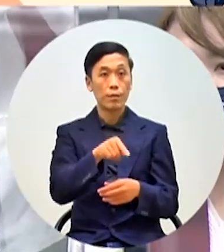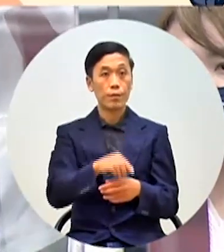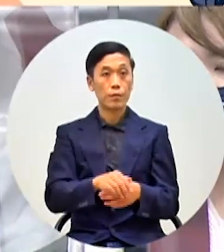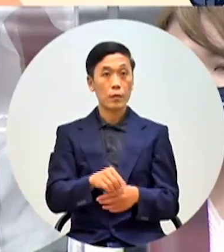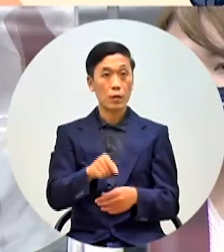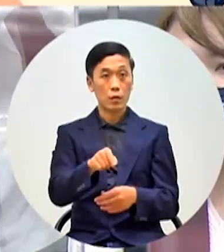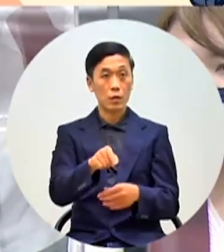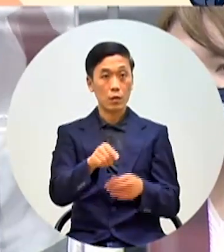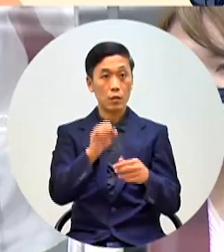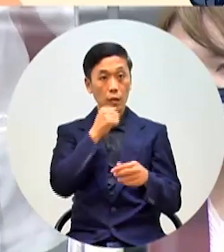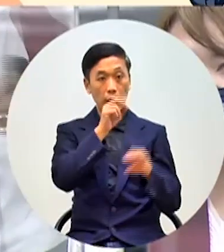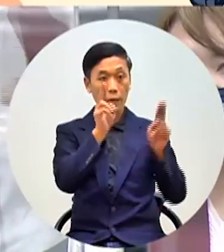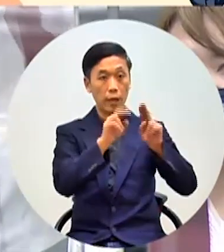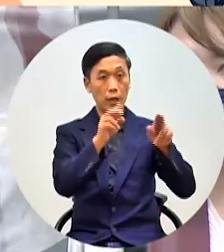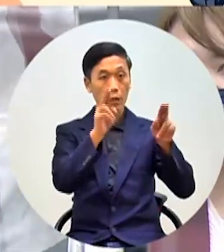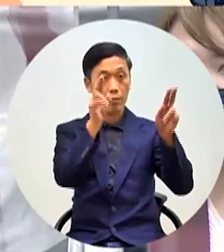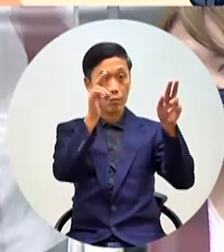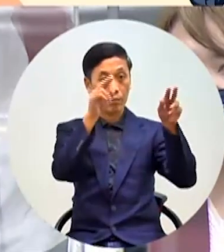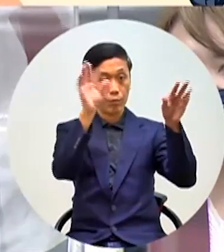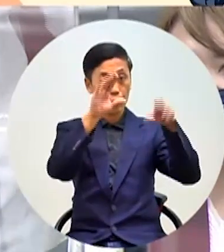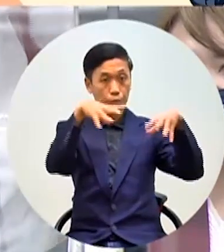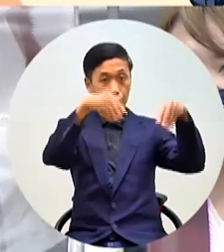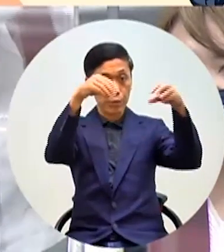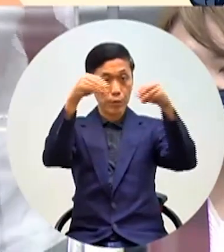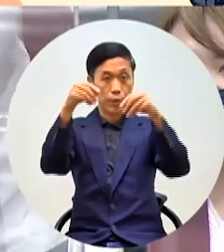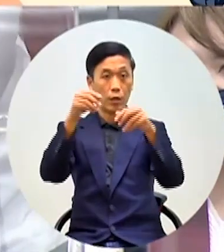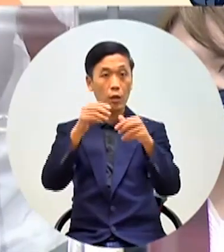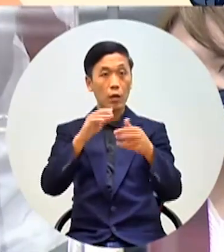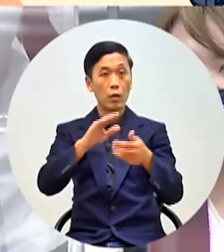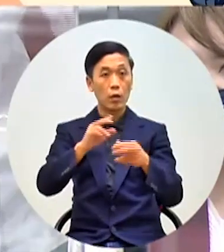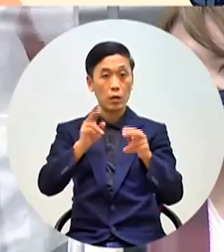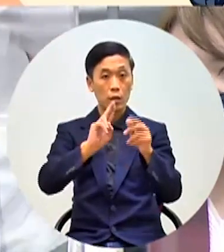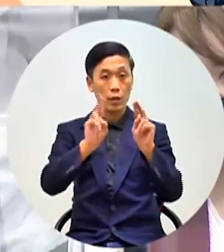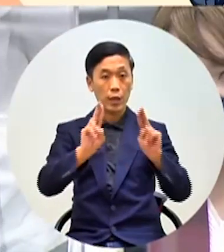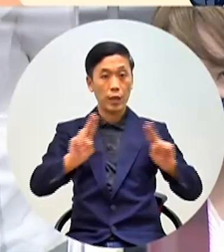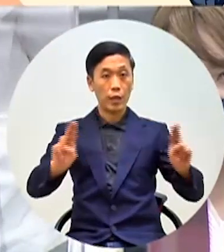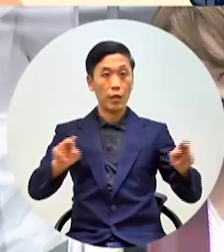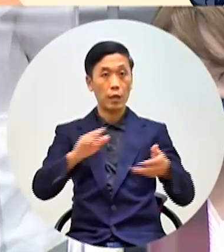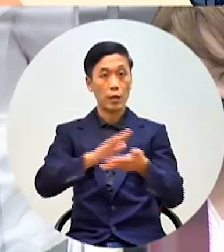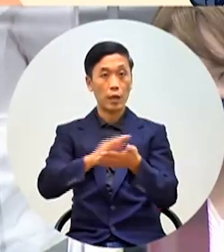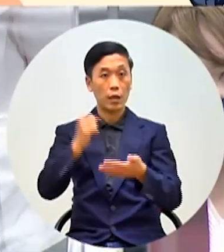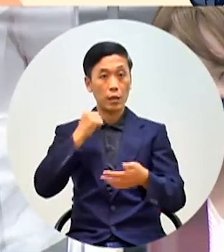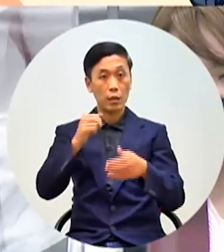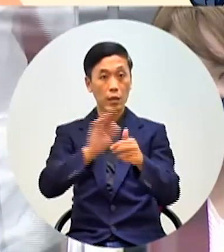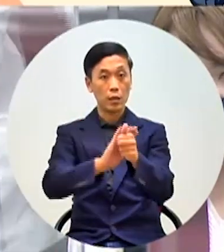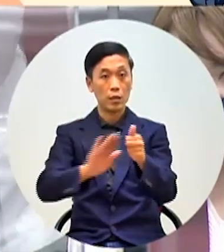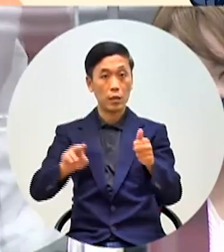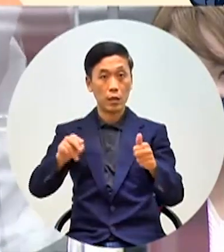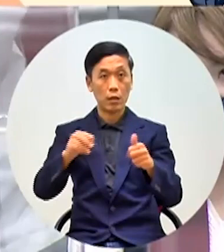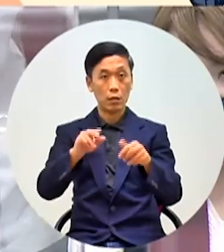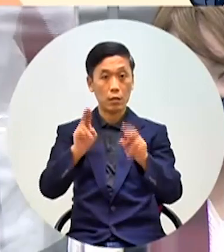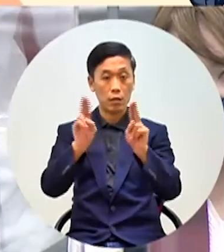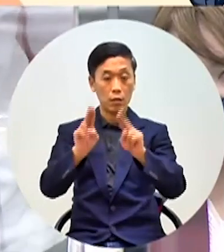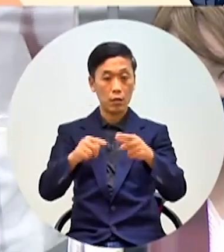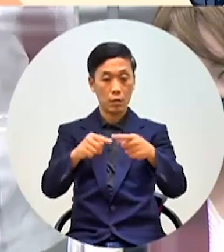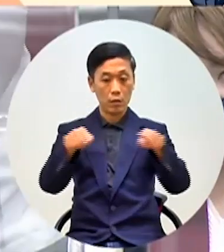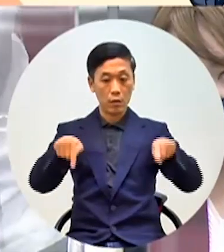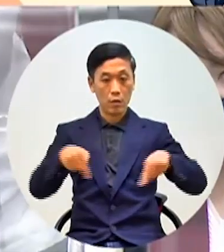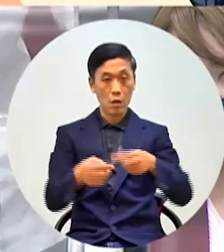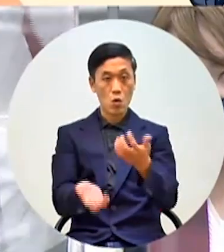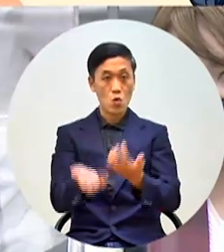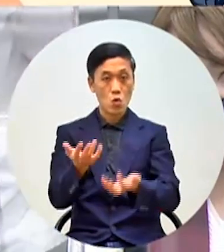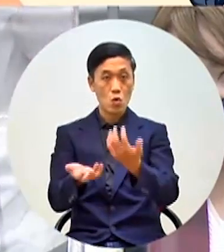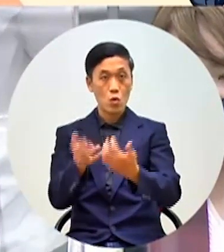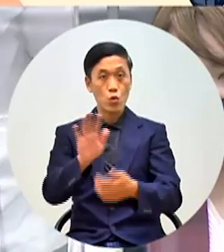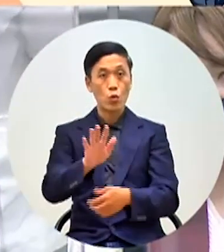是因为台灯的清灯供电压力降低，导致伊的电板烧去啦。市长，市民是毋是该死的？你再